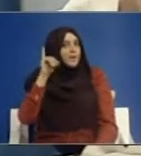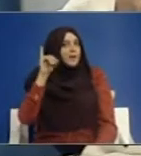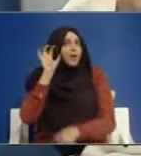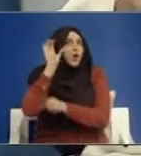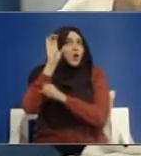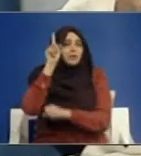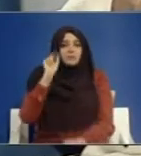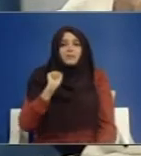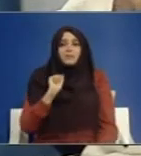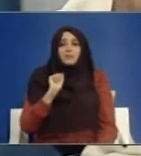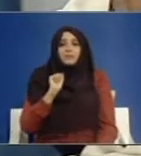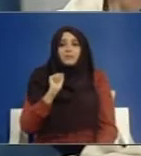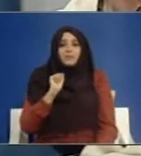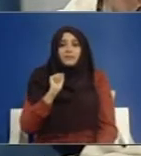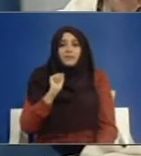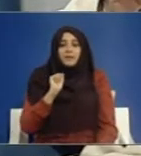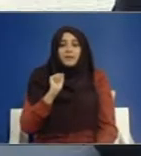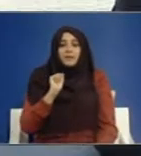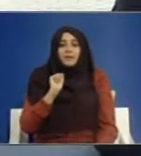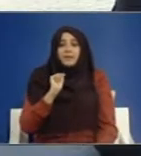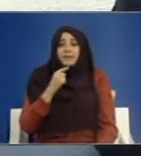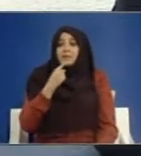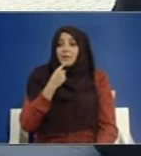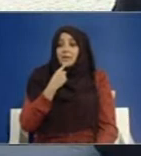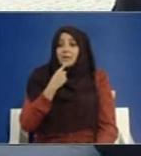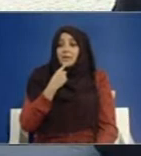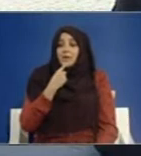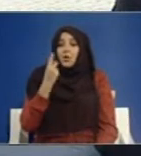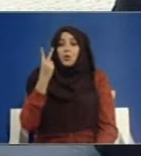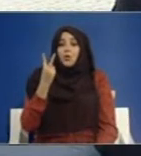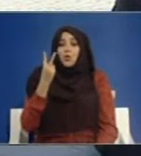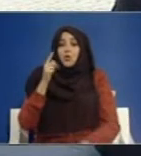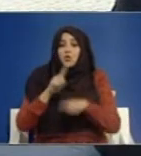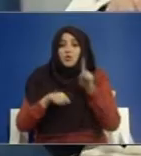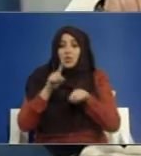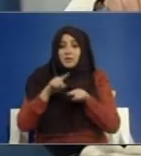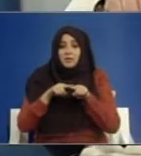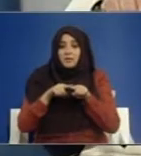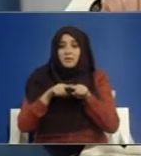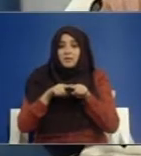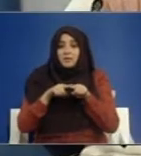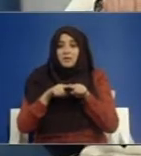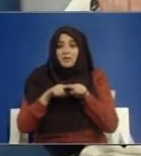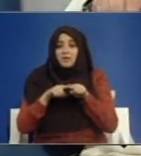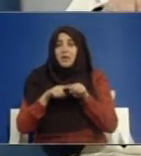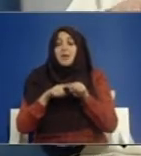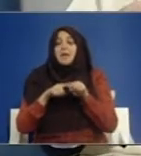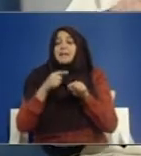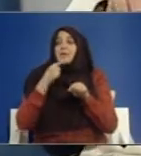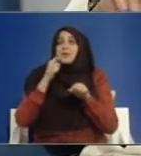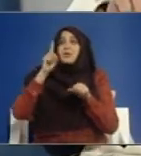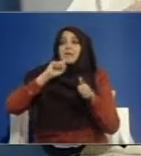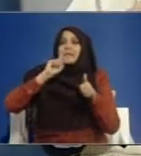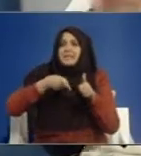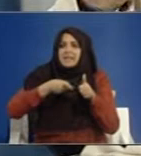معناها قائم على الثنائية، ما تعلق بالأمر وما تعلق بالنهي.